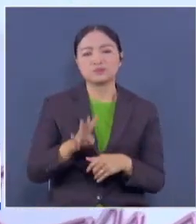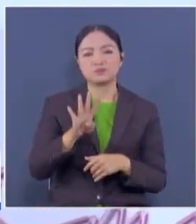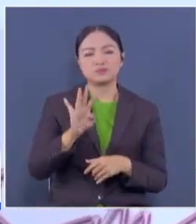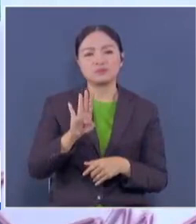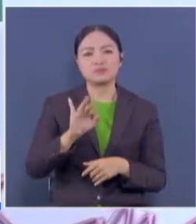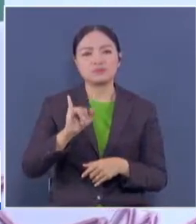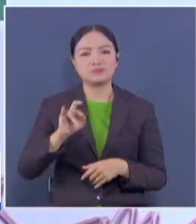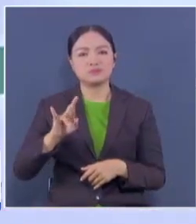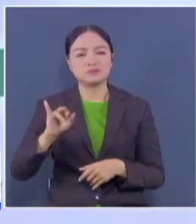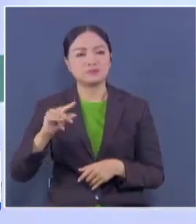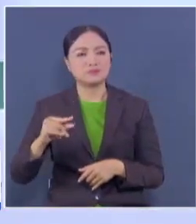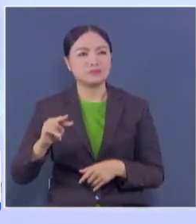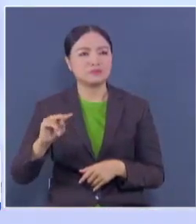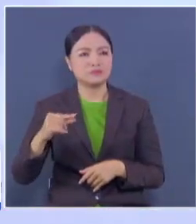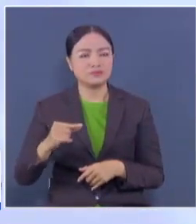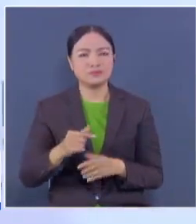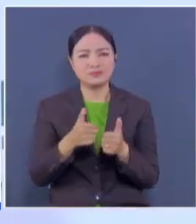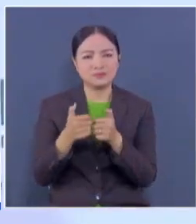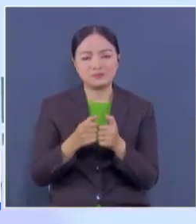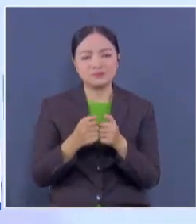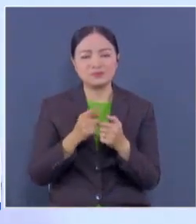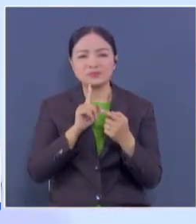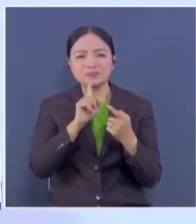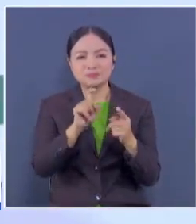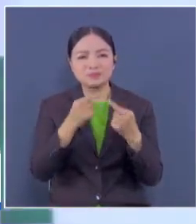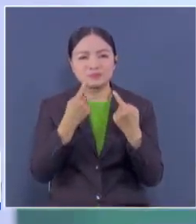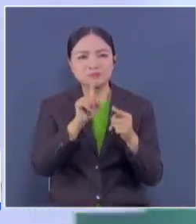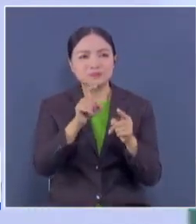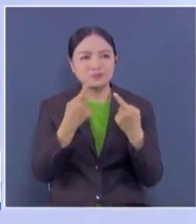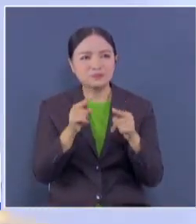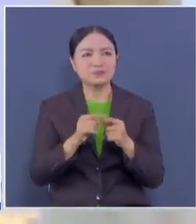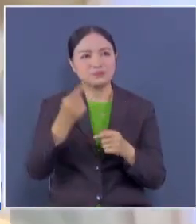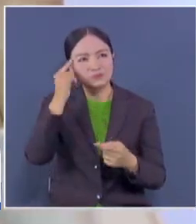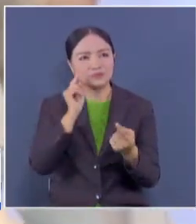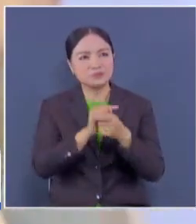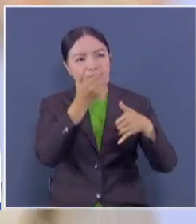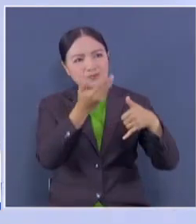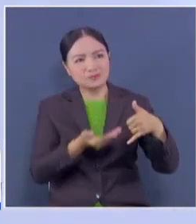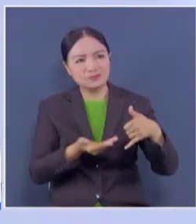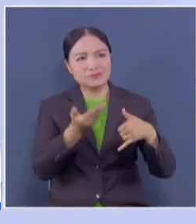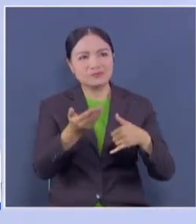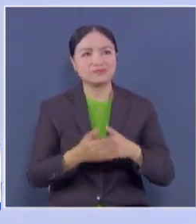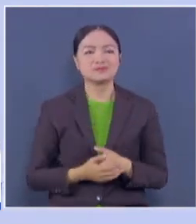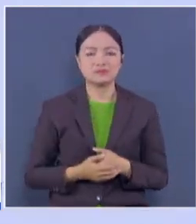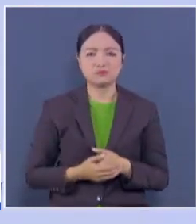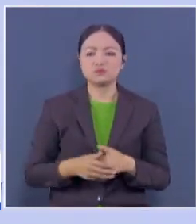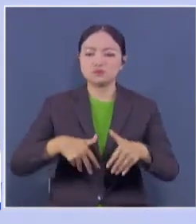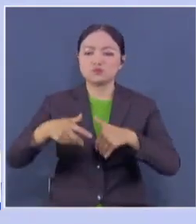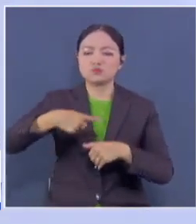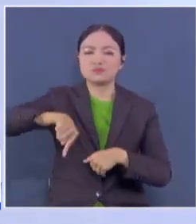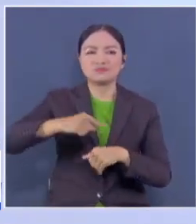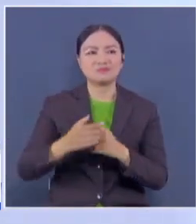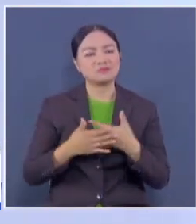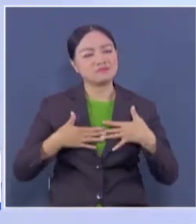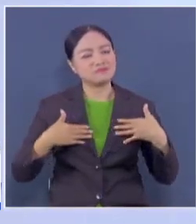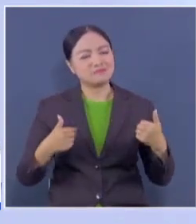ะไม่ว่าจะเป็นการเล่นเกมตอบคำถามทำให้รู้จักตัวตนของลิซ่ามากยิ่งขึ้นงานนี้บอกเลยว่าชาวบลิงทุกคนค่ะหอบความ